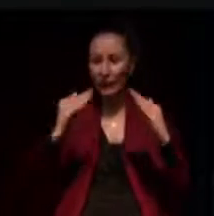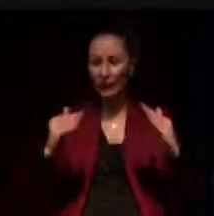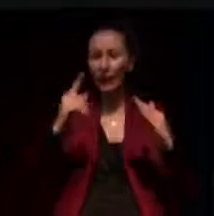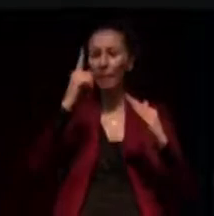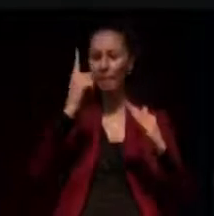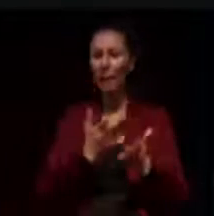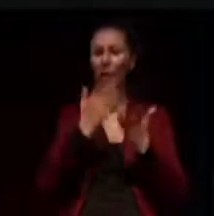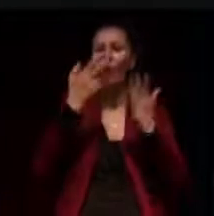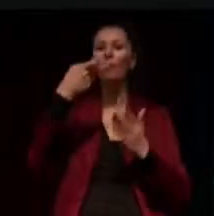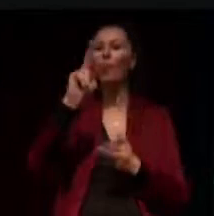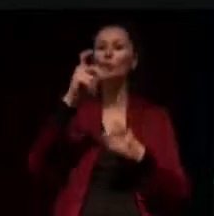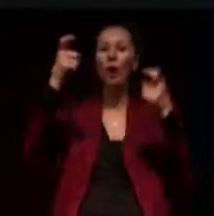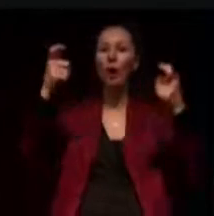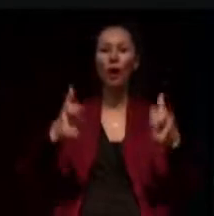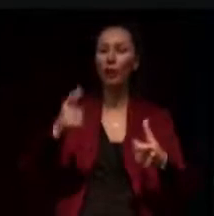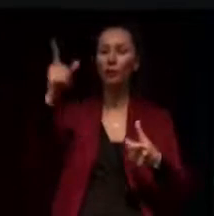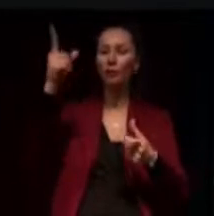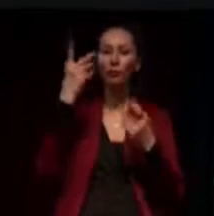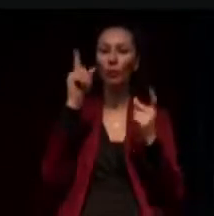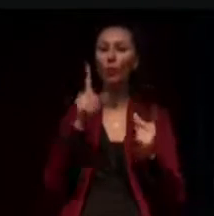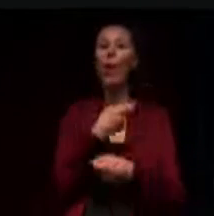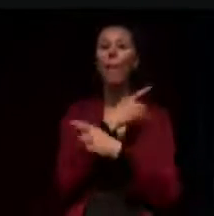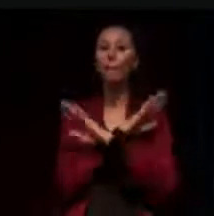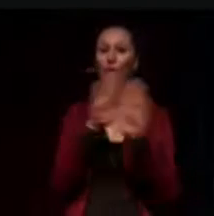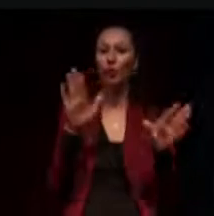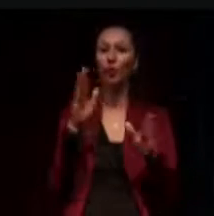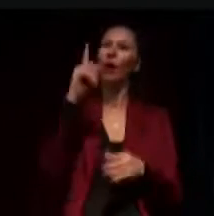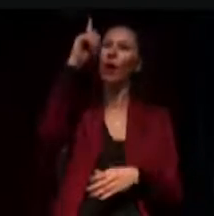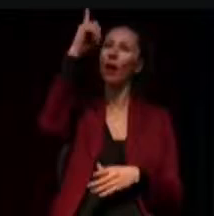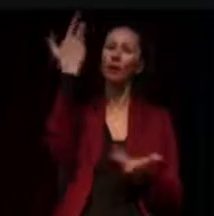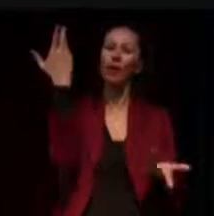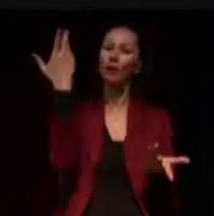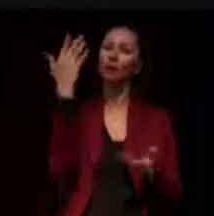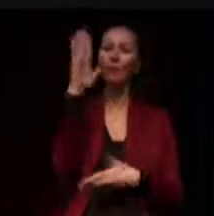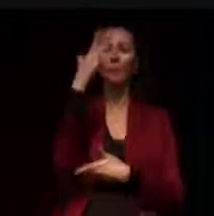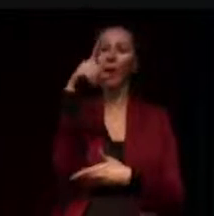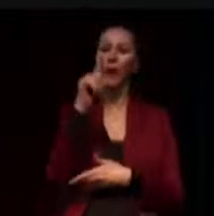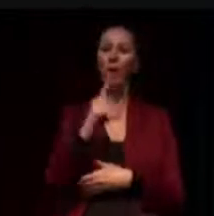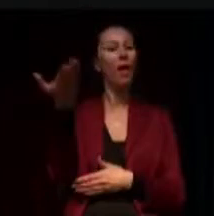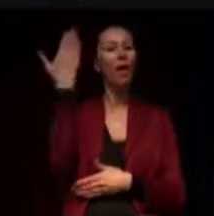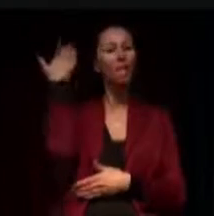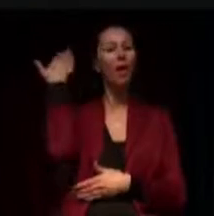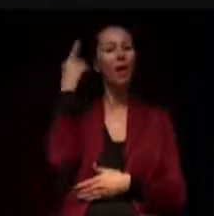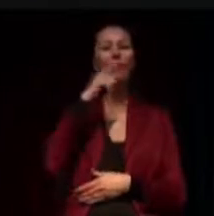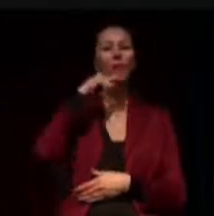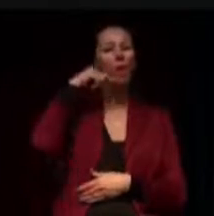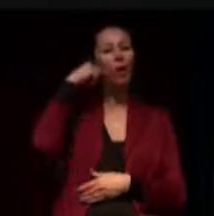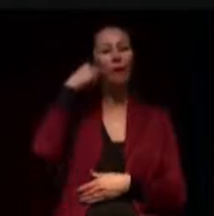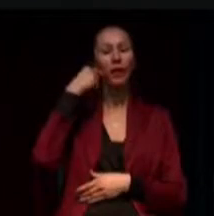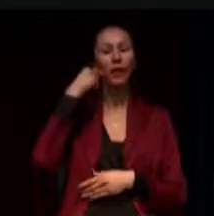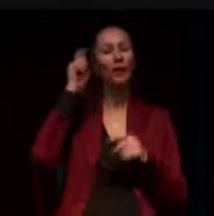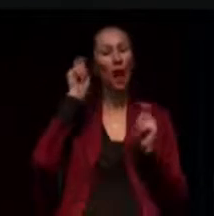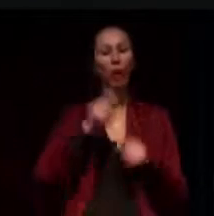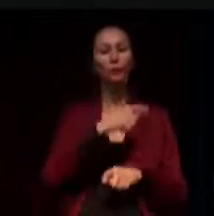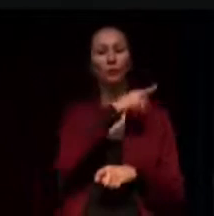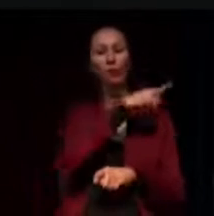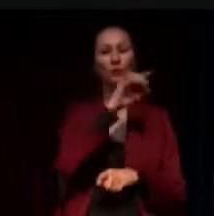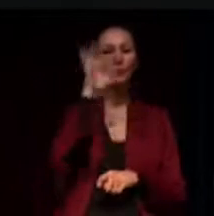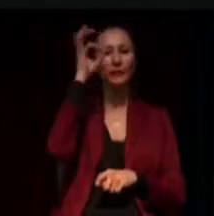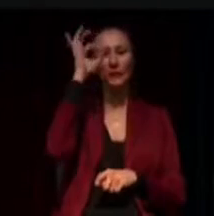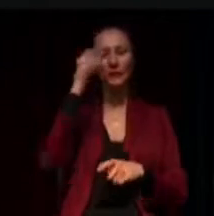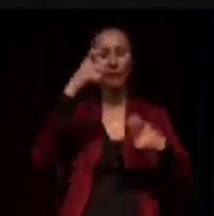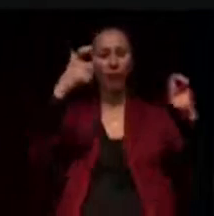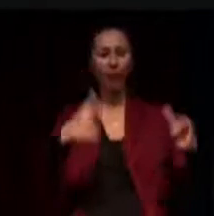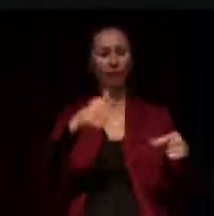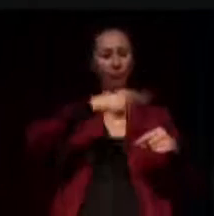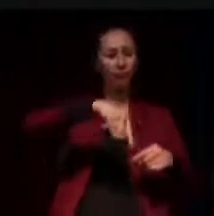kurabileceğimiz boş alanları bulamayacaktık. Allah'tan Bayraklı'da geçmiş dönemlerinde yapılmış, Bayraklı ve Bornova'da geçmiş dönemlerde yapılmış